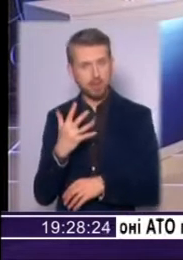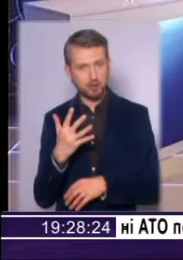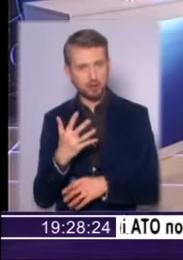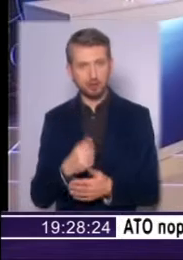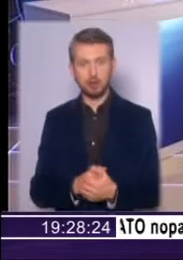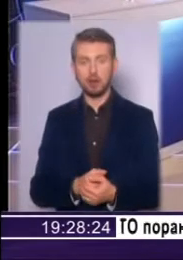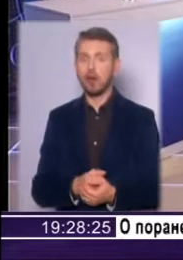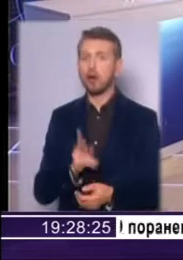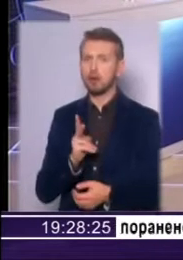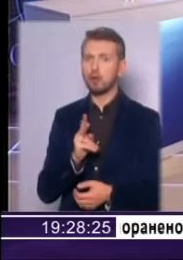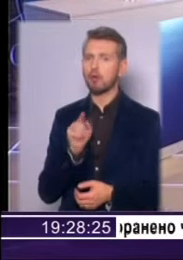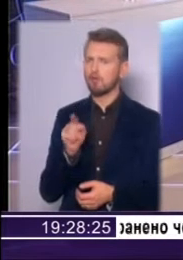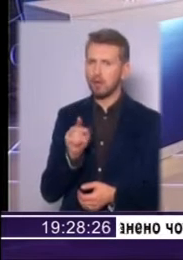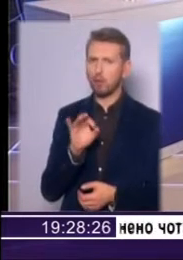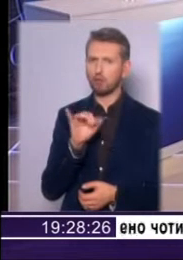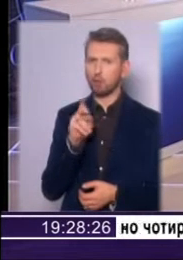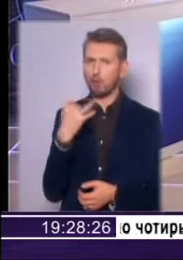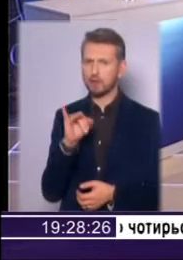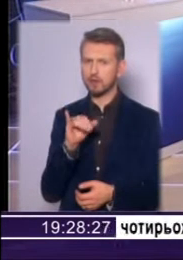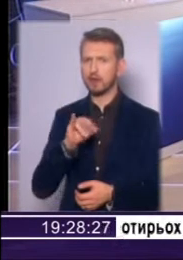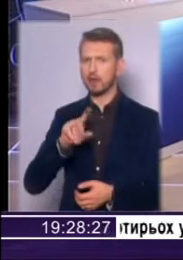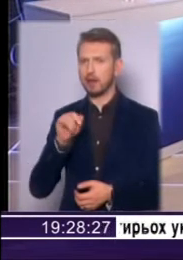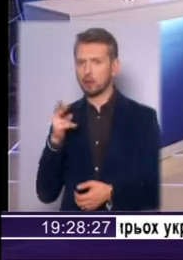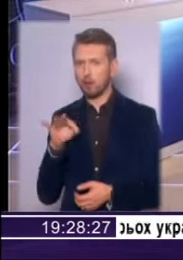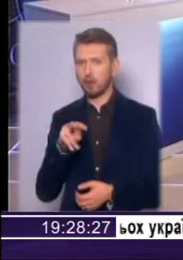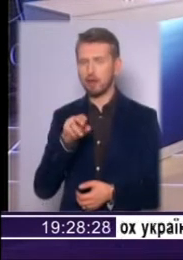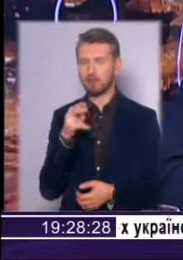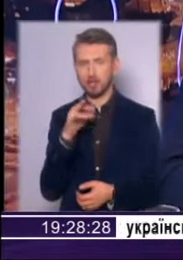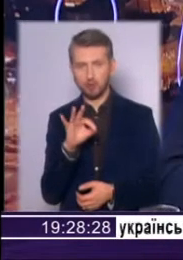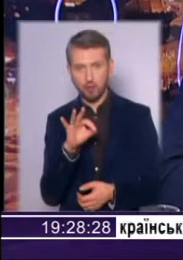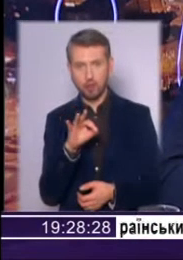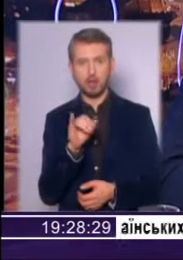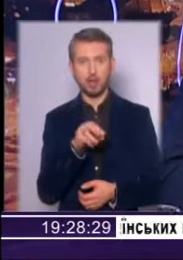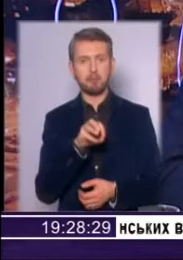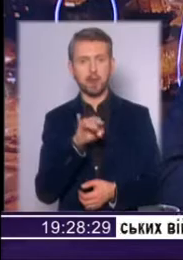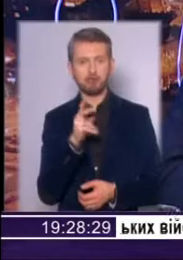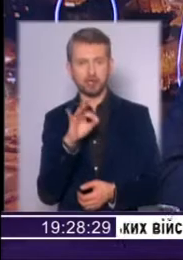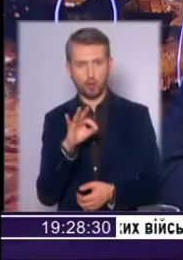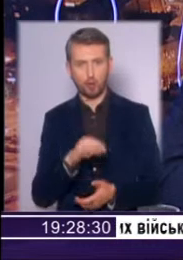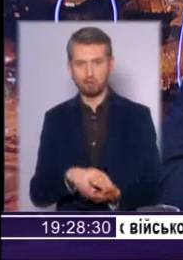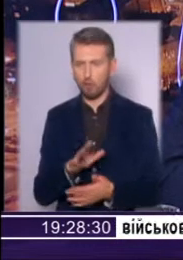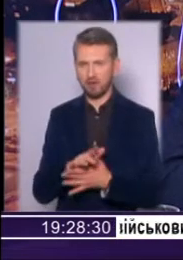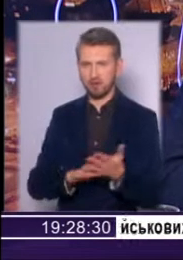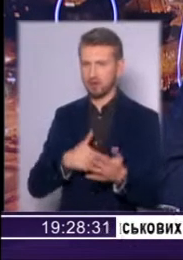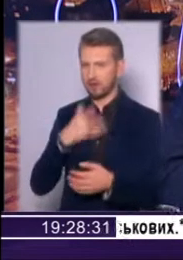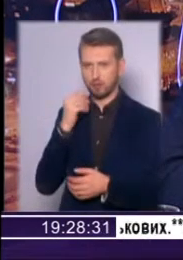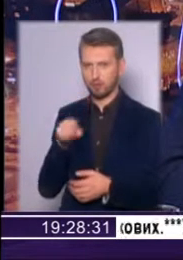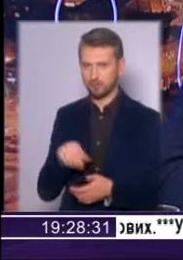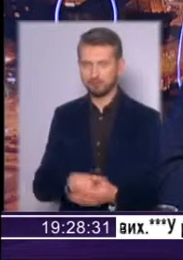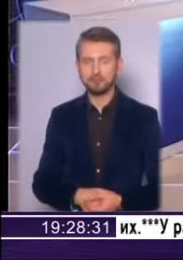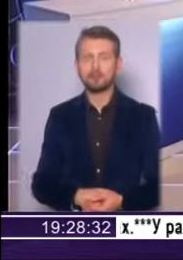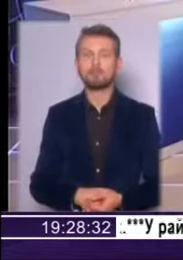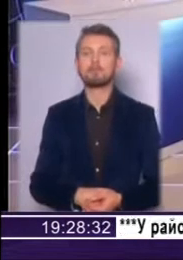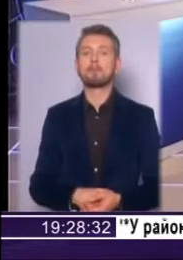Ви, Осуховський, Андрій Ільєнко. Левченко і Олександр Марченко. О, вибачаю, забула про Олександра Марченка. Все.